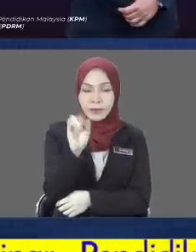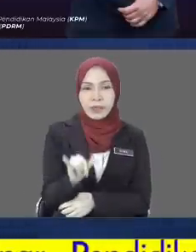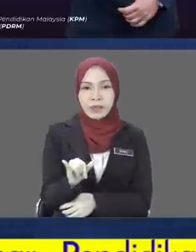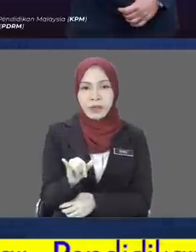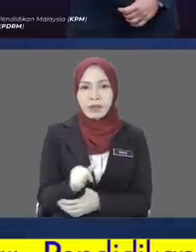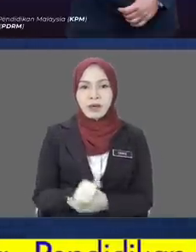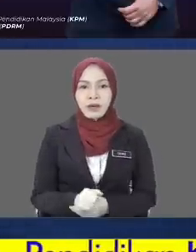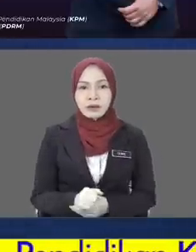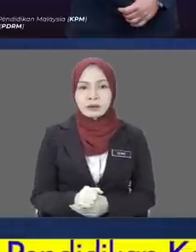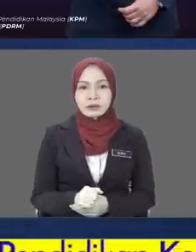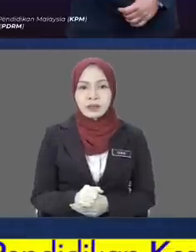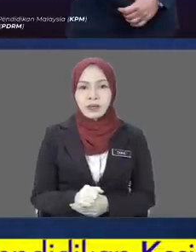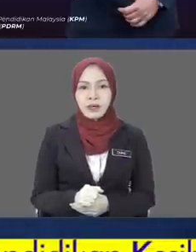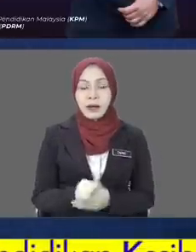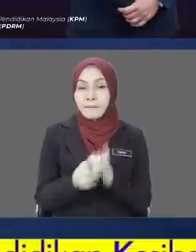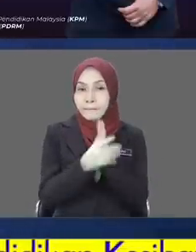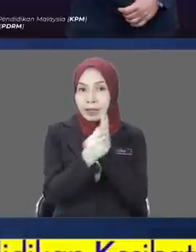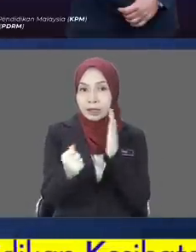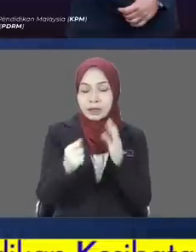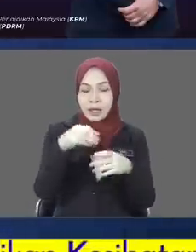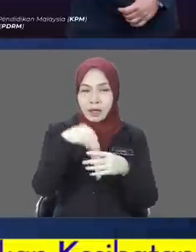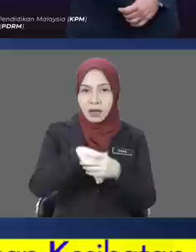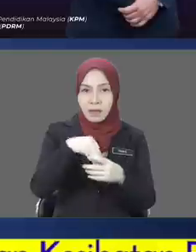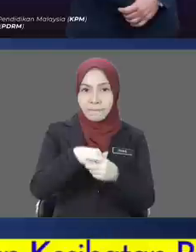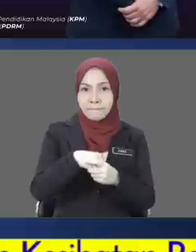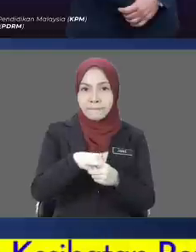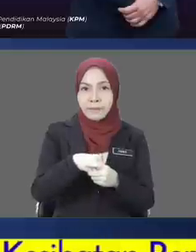dalam isu gangguan